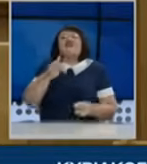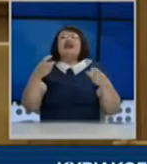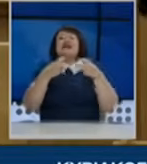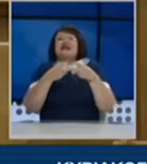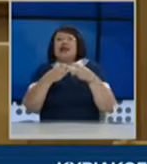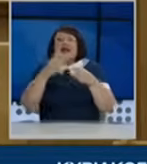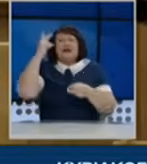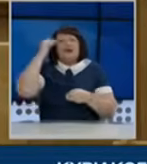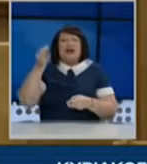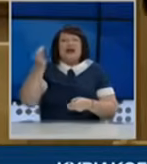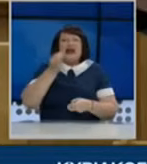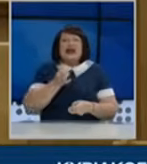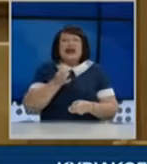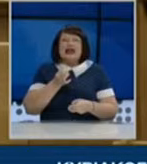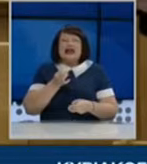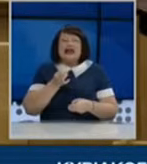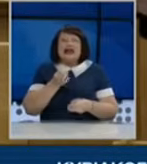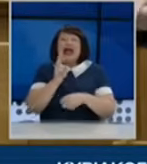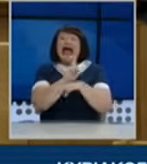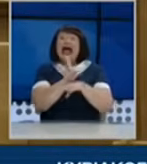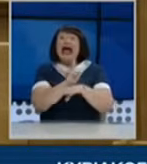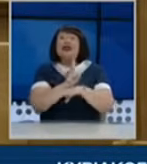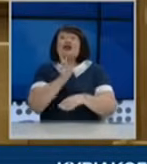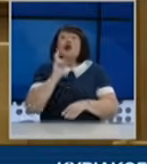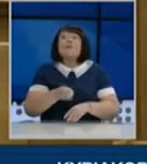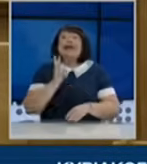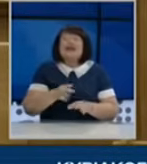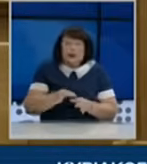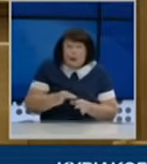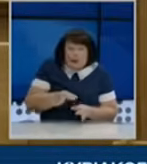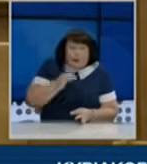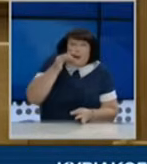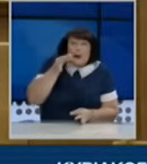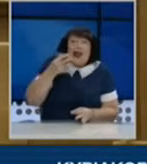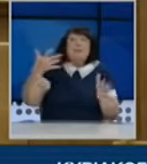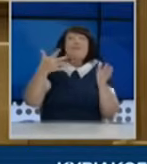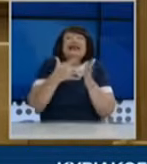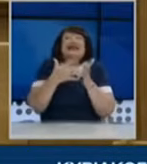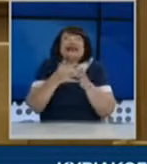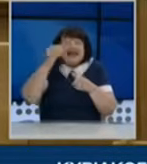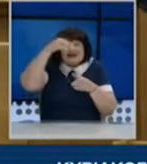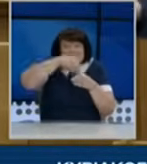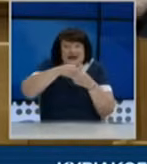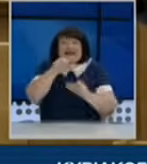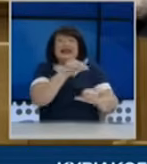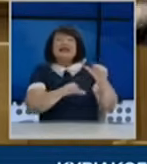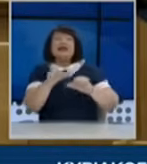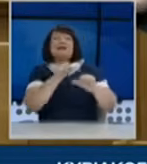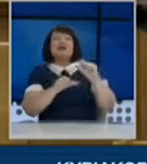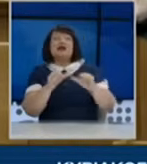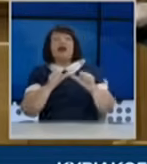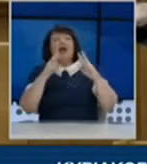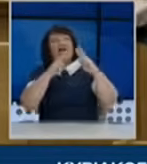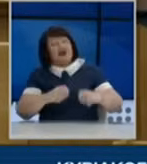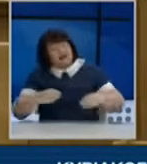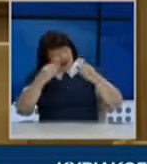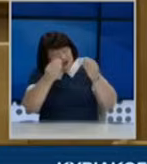ότι το χάρτινο καλαμάκι είναι επικίνδυνο για την υγεία. Έχει 5.000 χημικές ουσίες. Η έρευνα στη διάθεση, όπου θέλετε, την δώσω